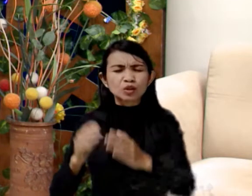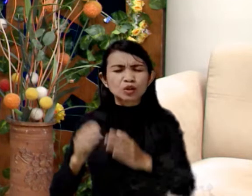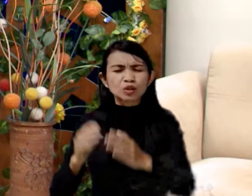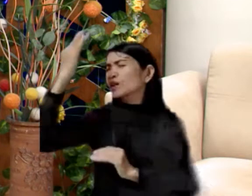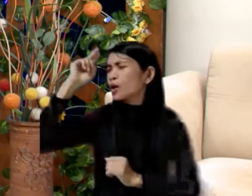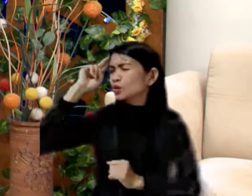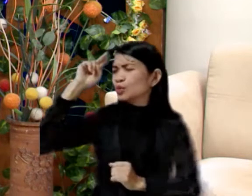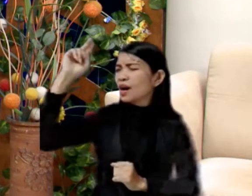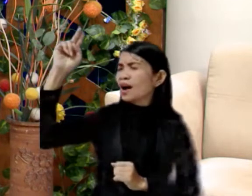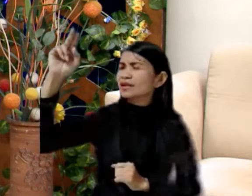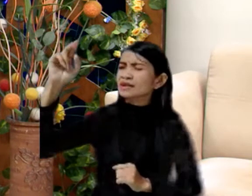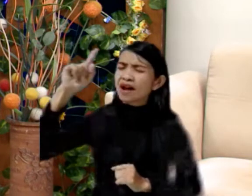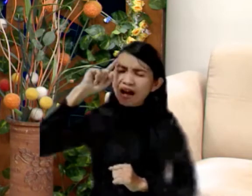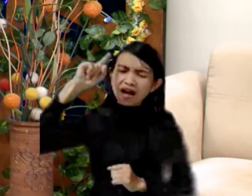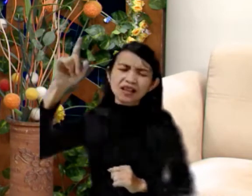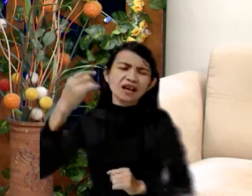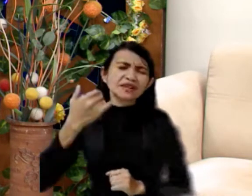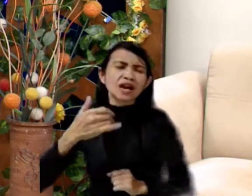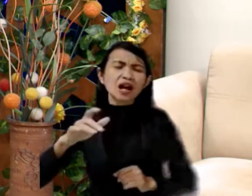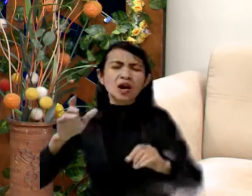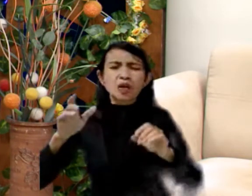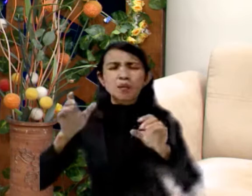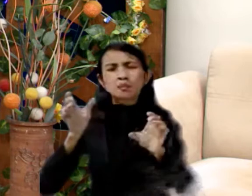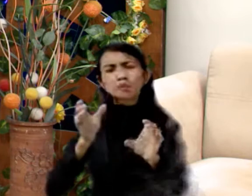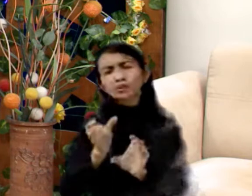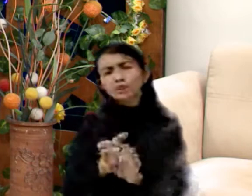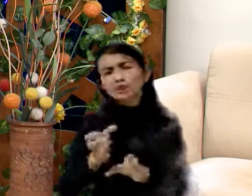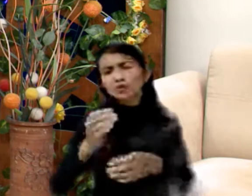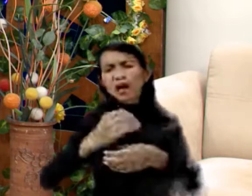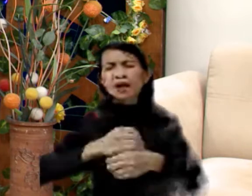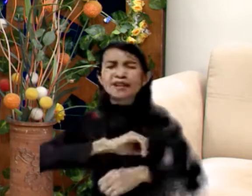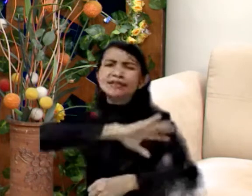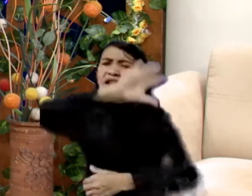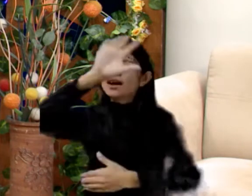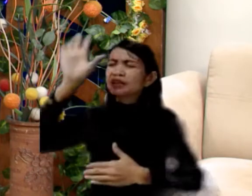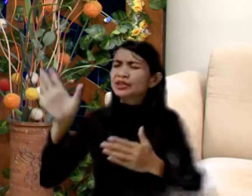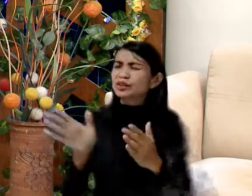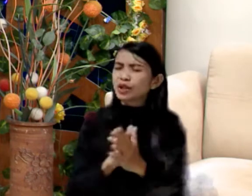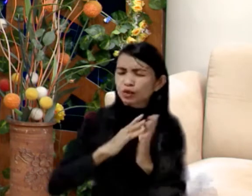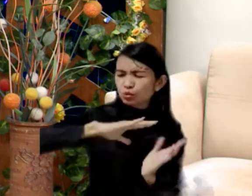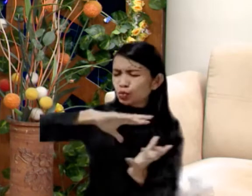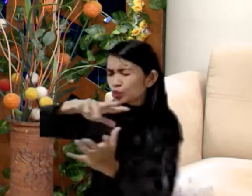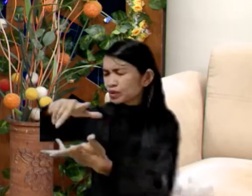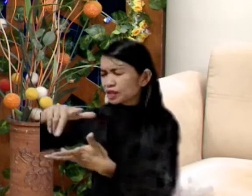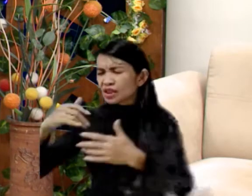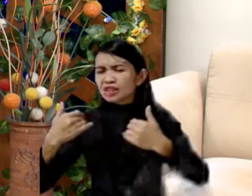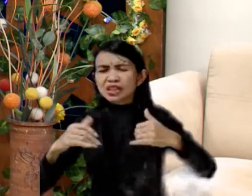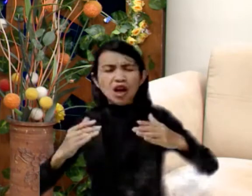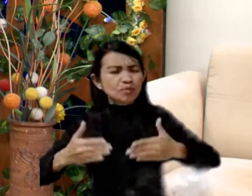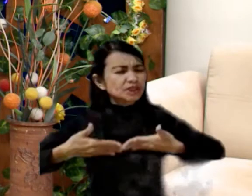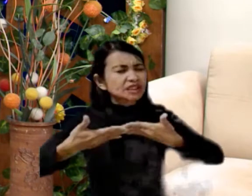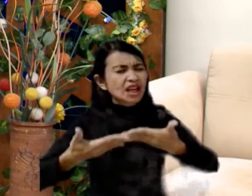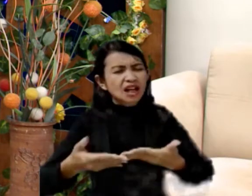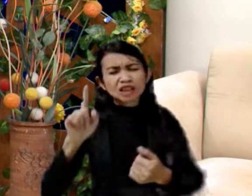Allah yang menjadikan langit dan bumi, yang menyediakan satu hari bagi kami untuk kami nikmati di dalam